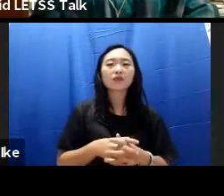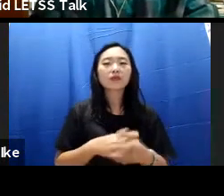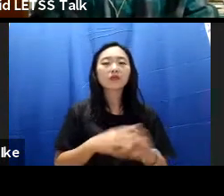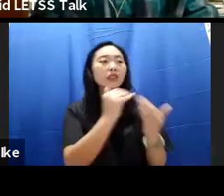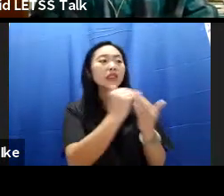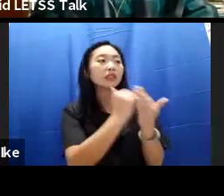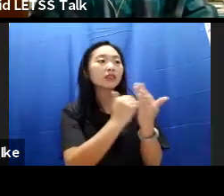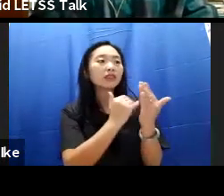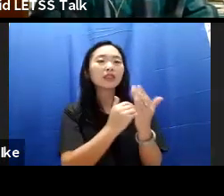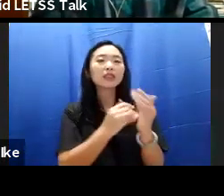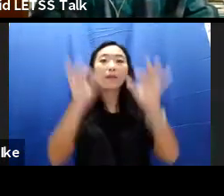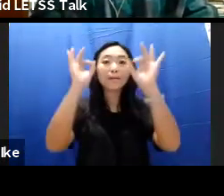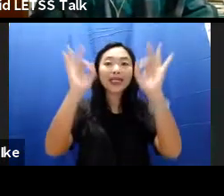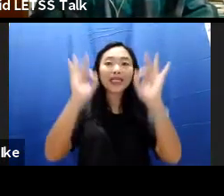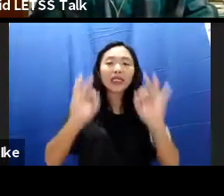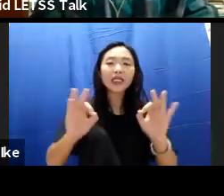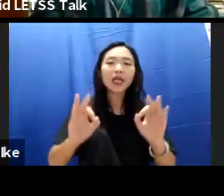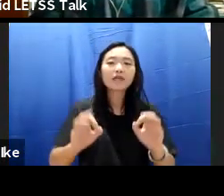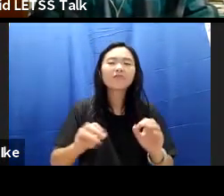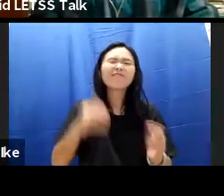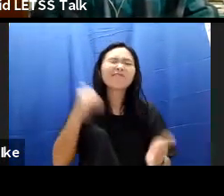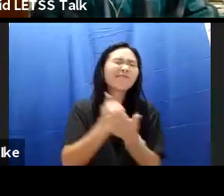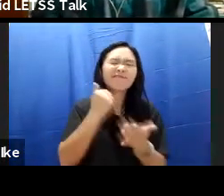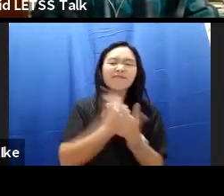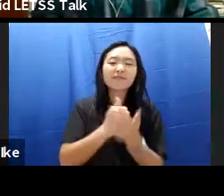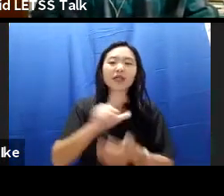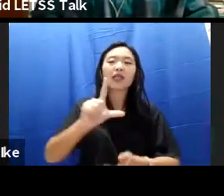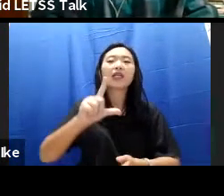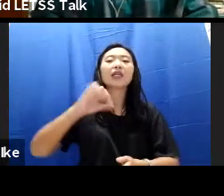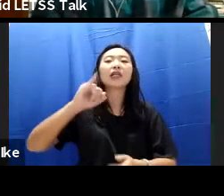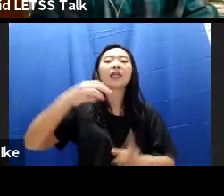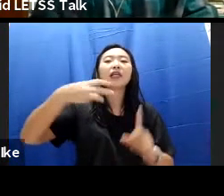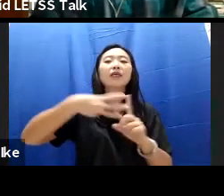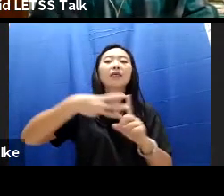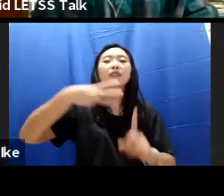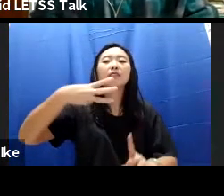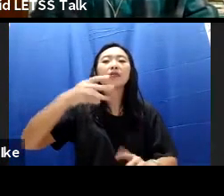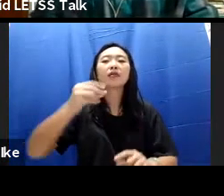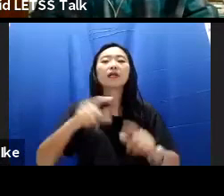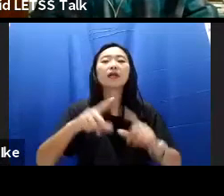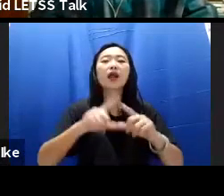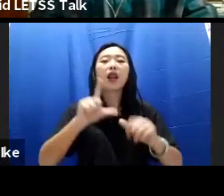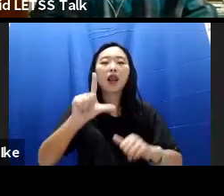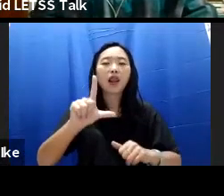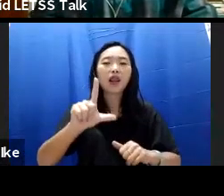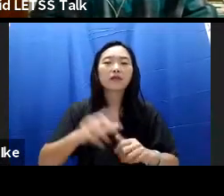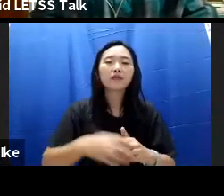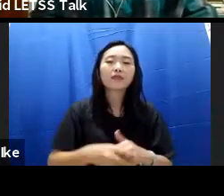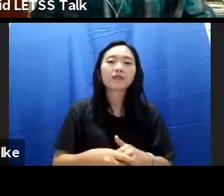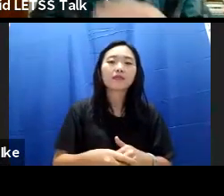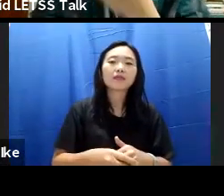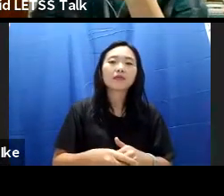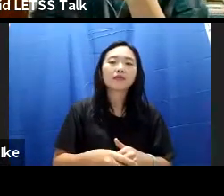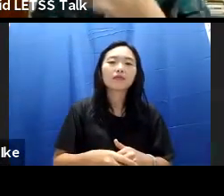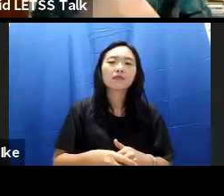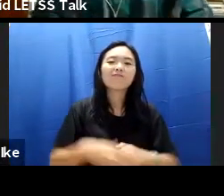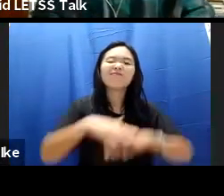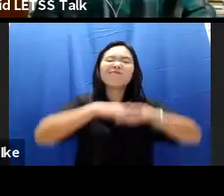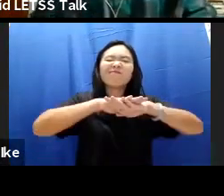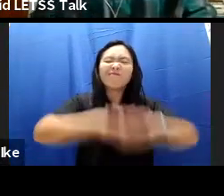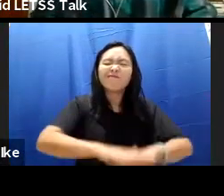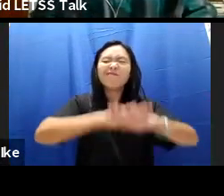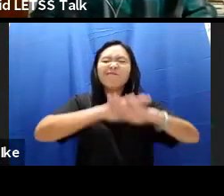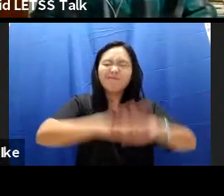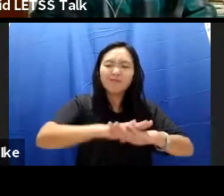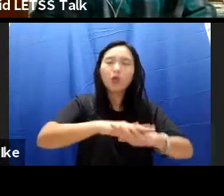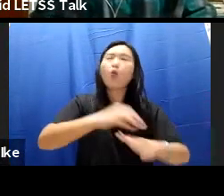Jadi dan semakin kesini semakin kerasa gitu job pressure-nya. Dan waktu saya lulus dulu tahun